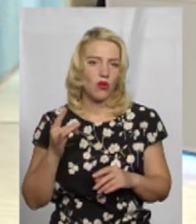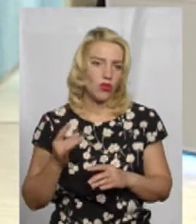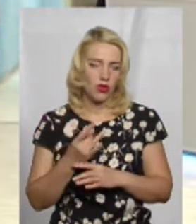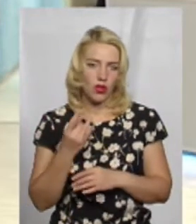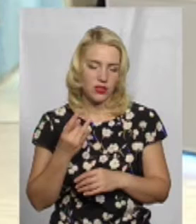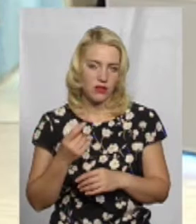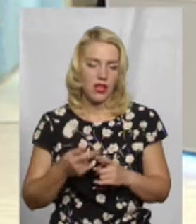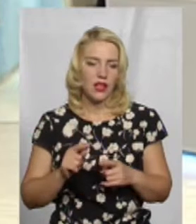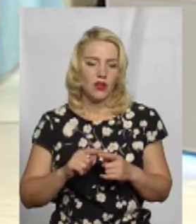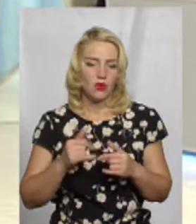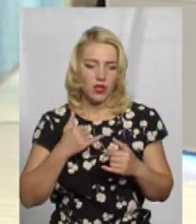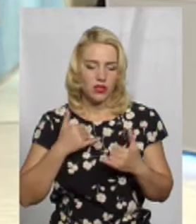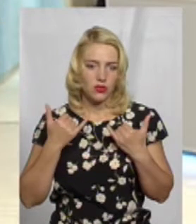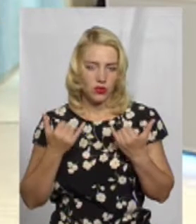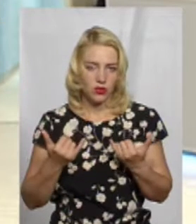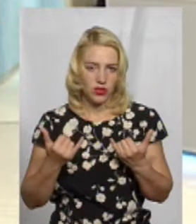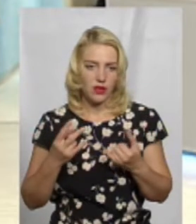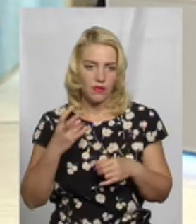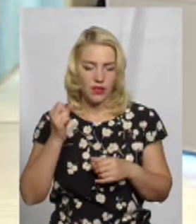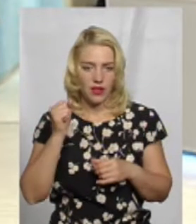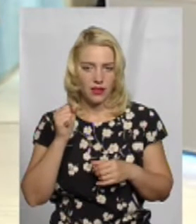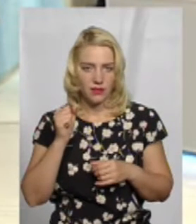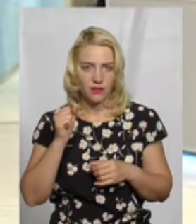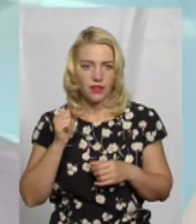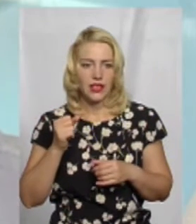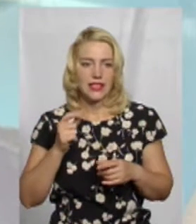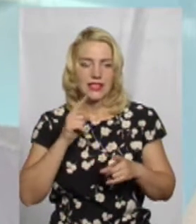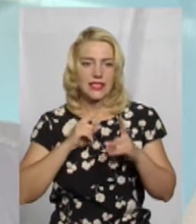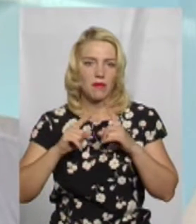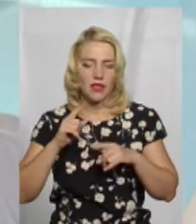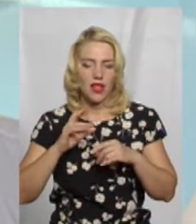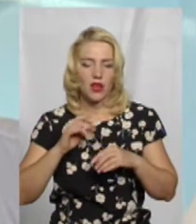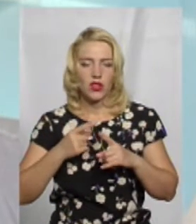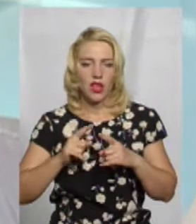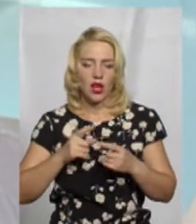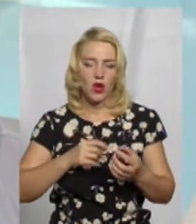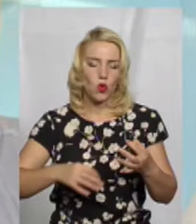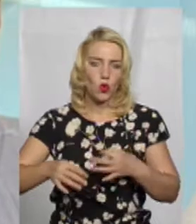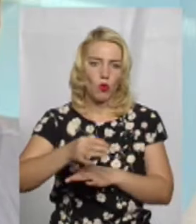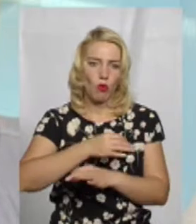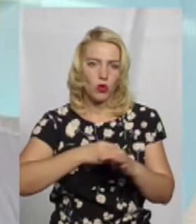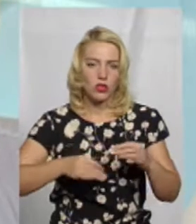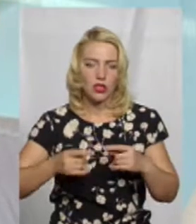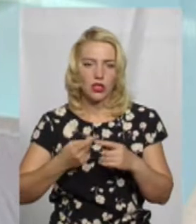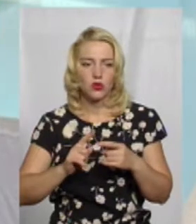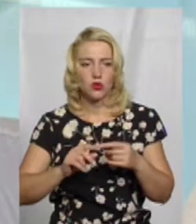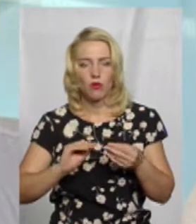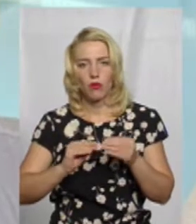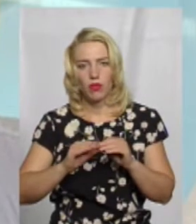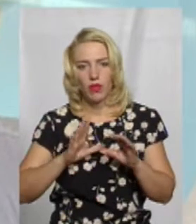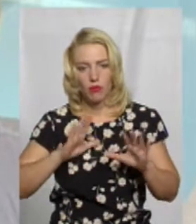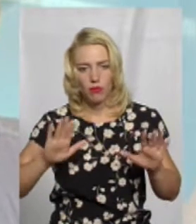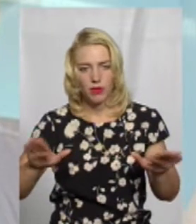одноразова. Сьогодні у нас на семінарі, на круглому столі, якраз цю проблему